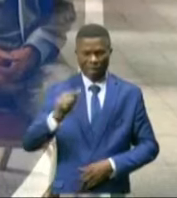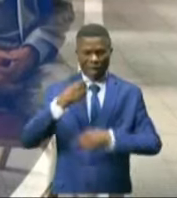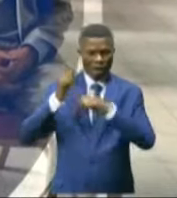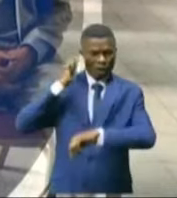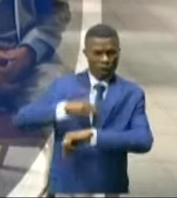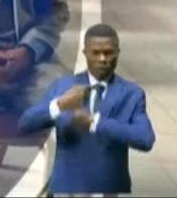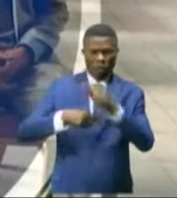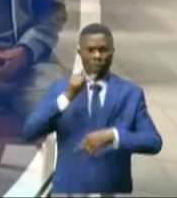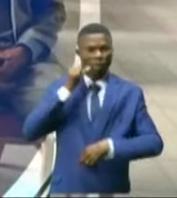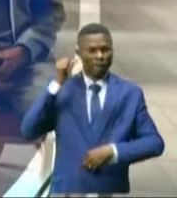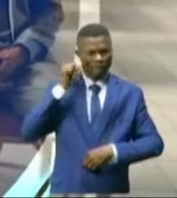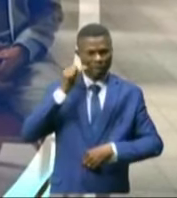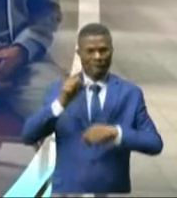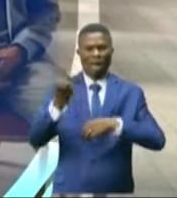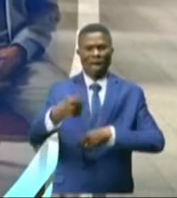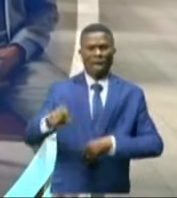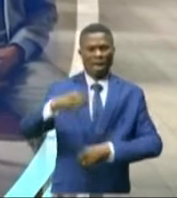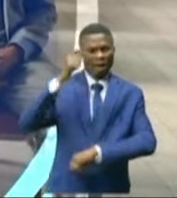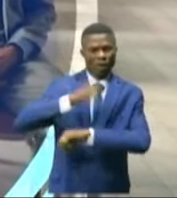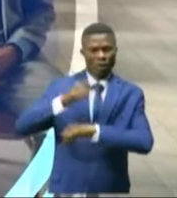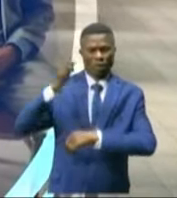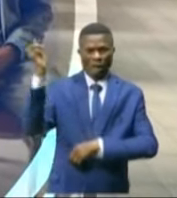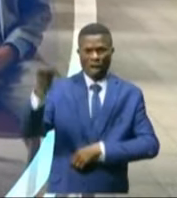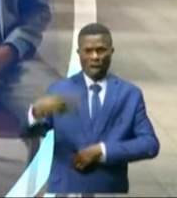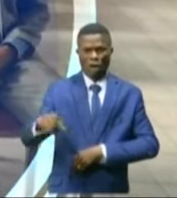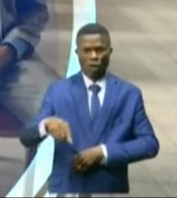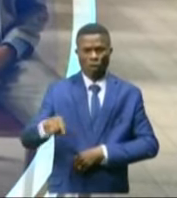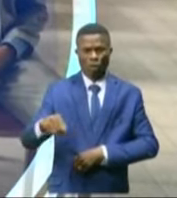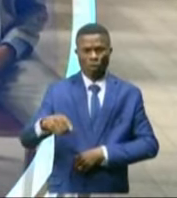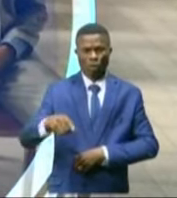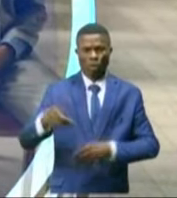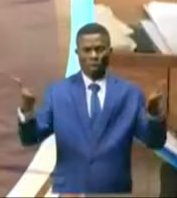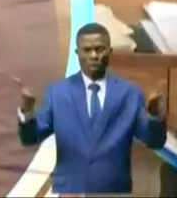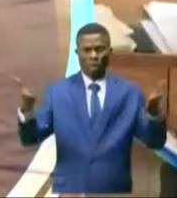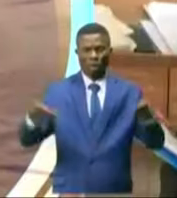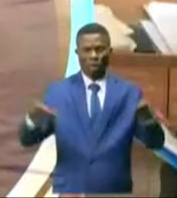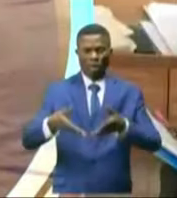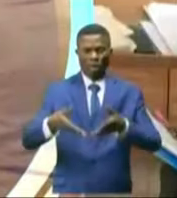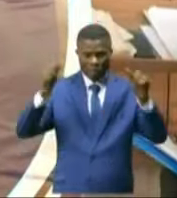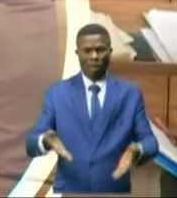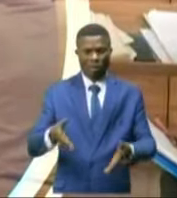salle de la cour d'appel de la Gombe, en présence de la première présidente.